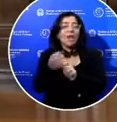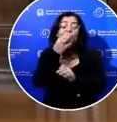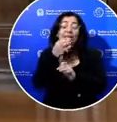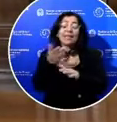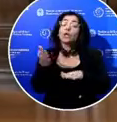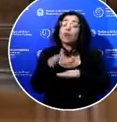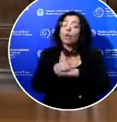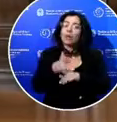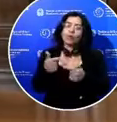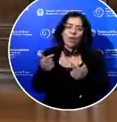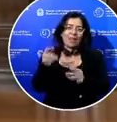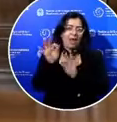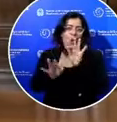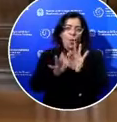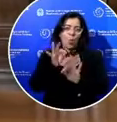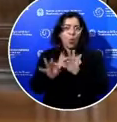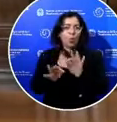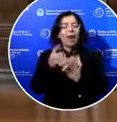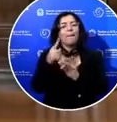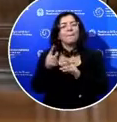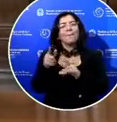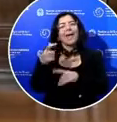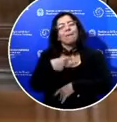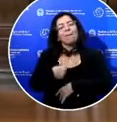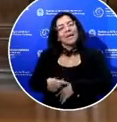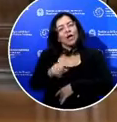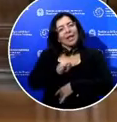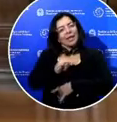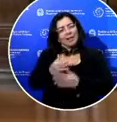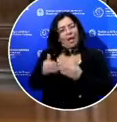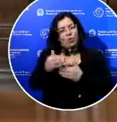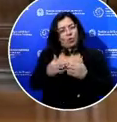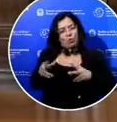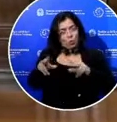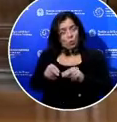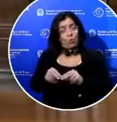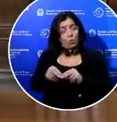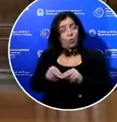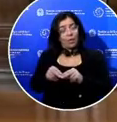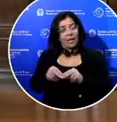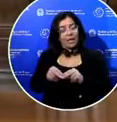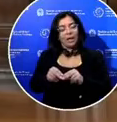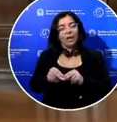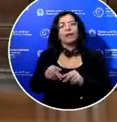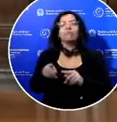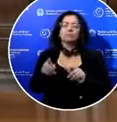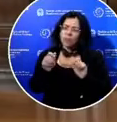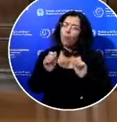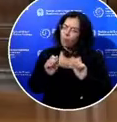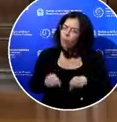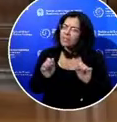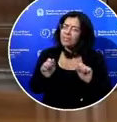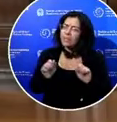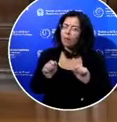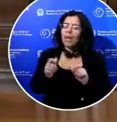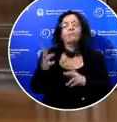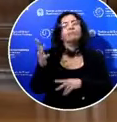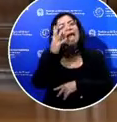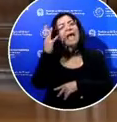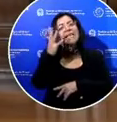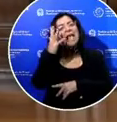per recuperare e ricostruire la persona. È possibile. Questo avviene, ad